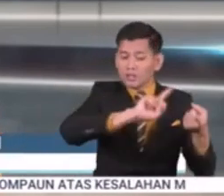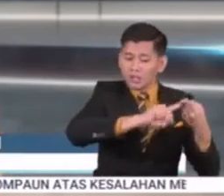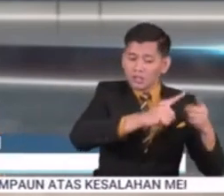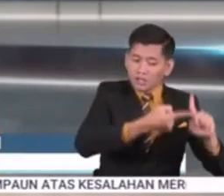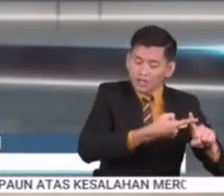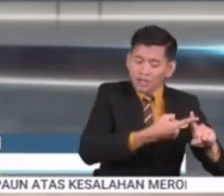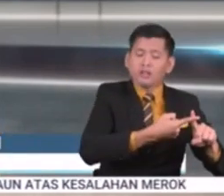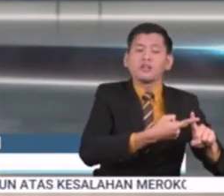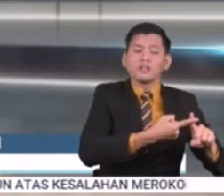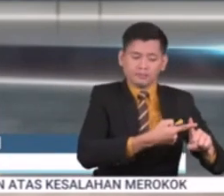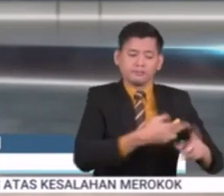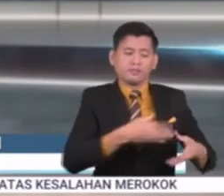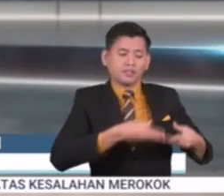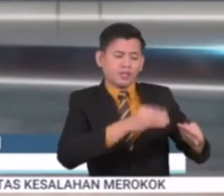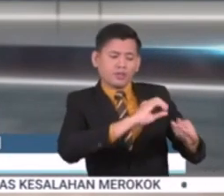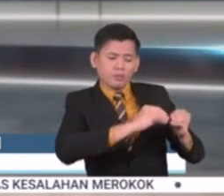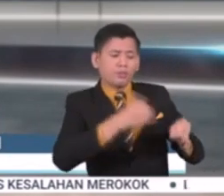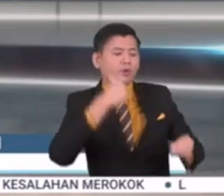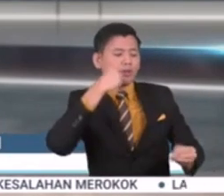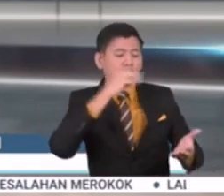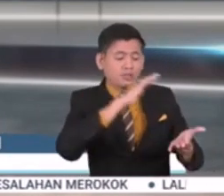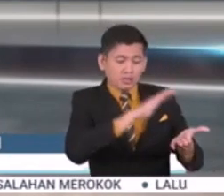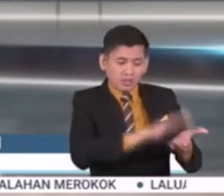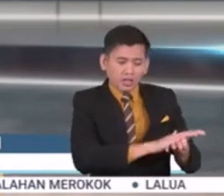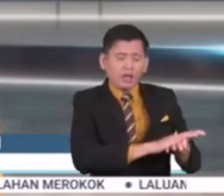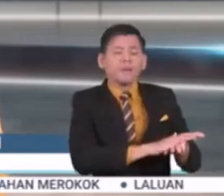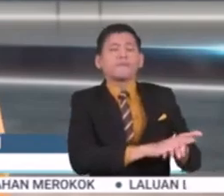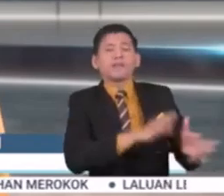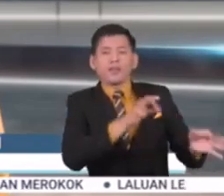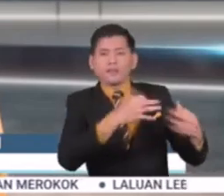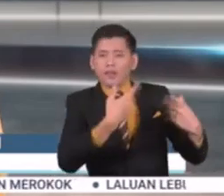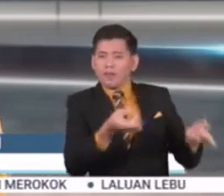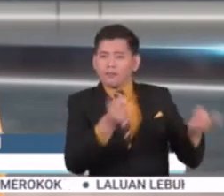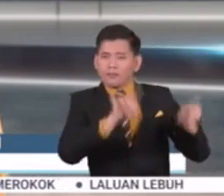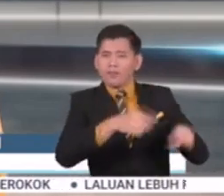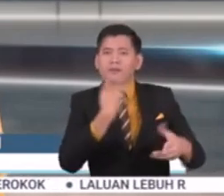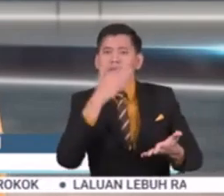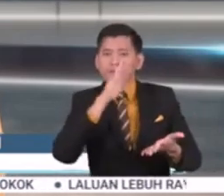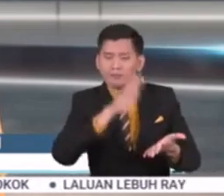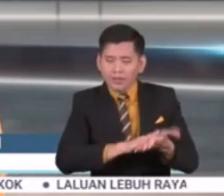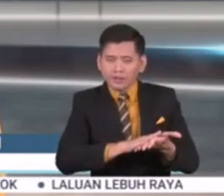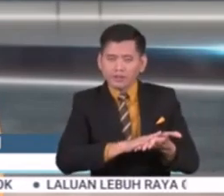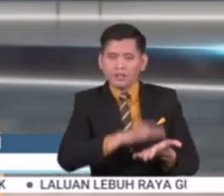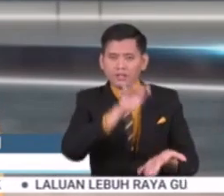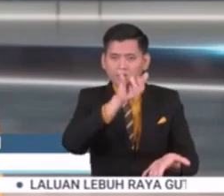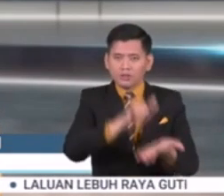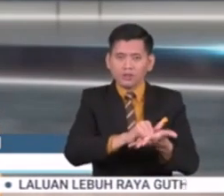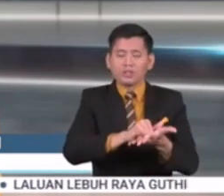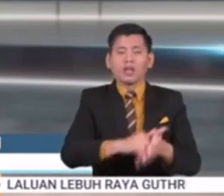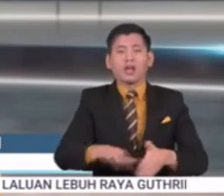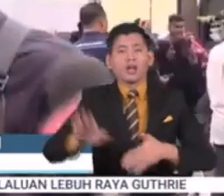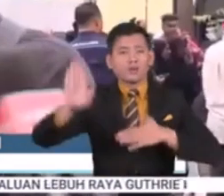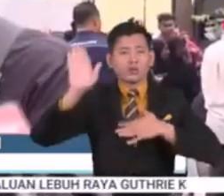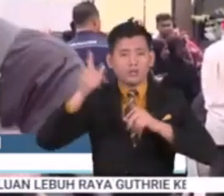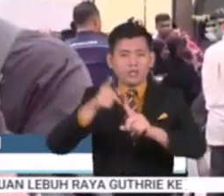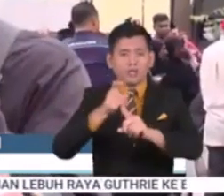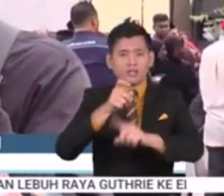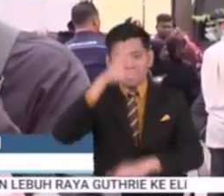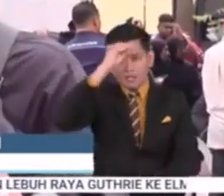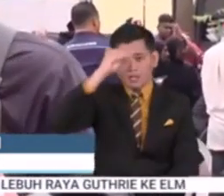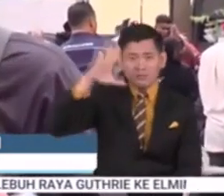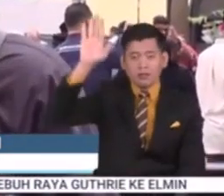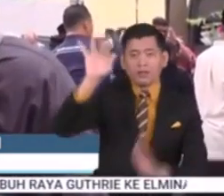dihubungi jika apa-apa berlaku kepadanya. Perkara itu dikongsikan abang ipar mangsa Syed Tahir Syed Muhammad.